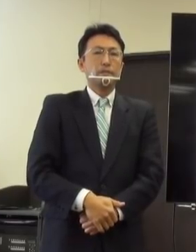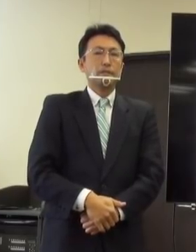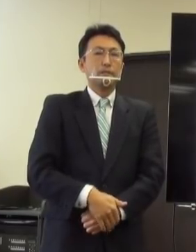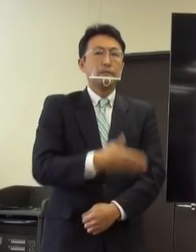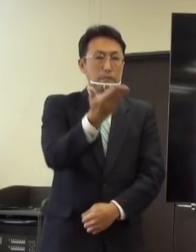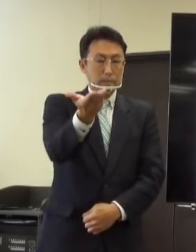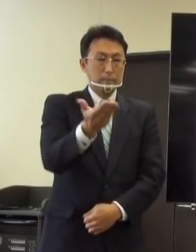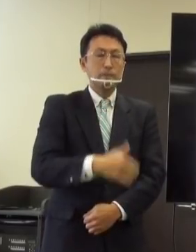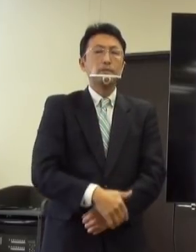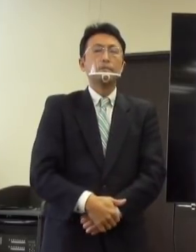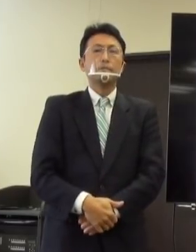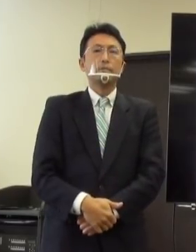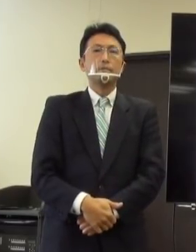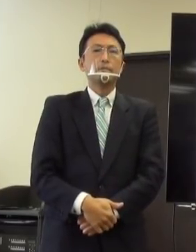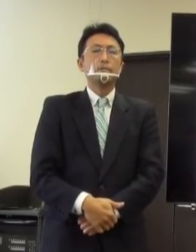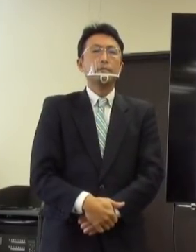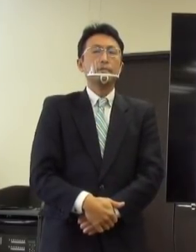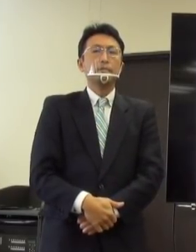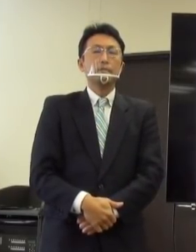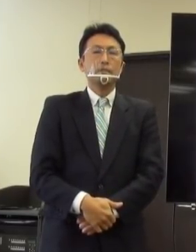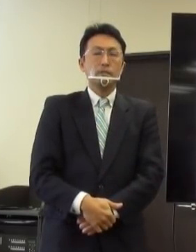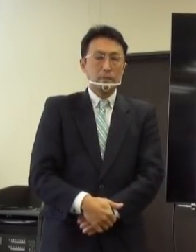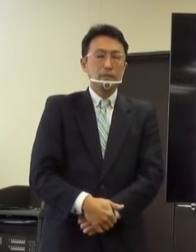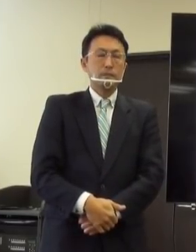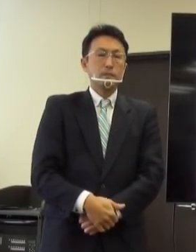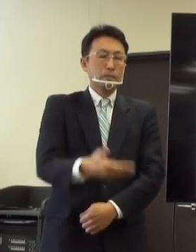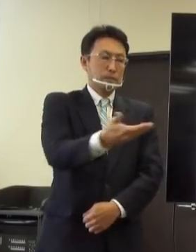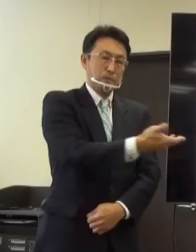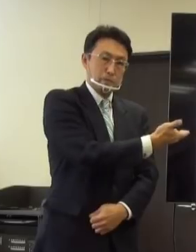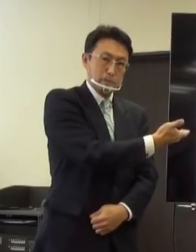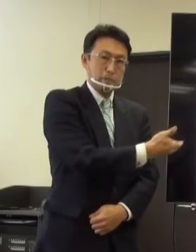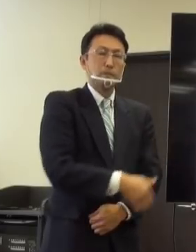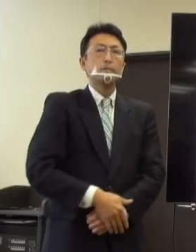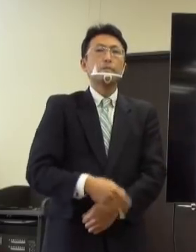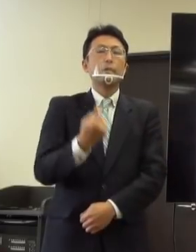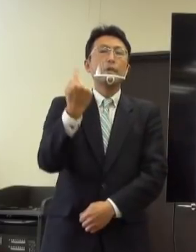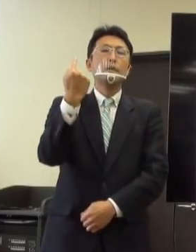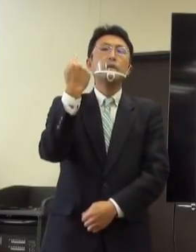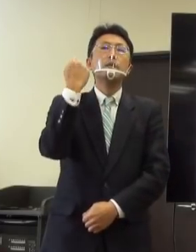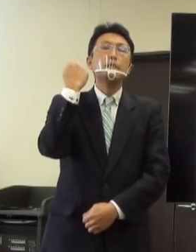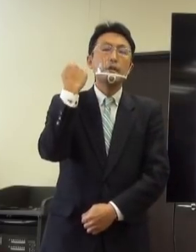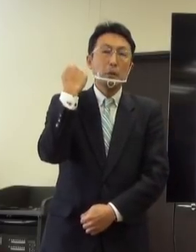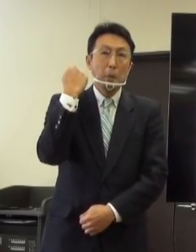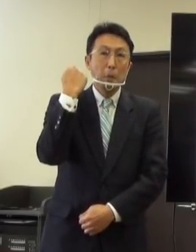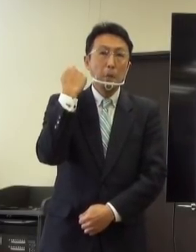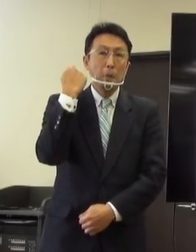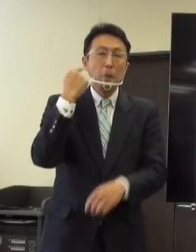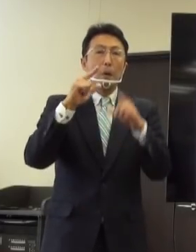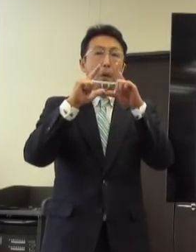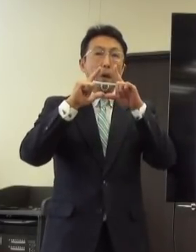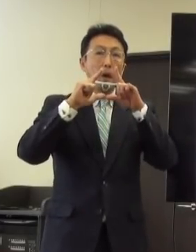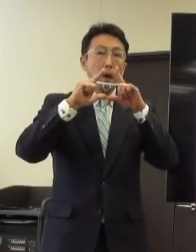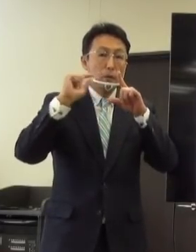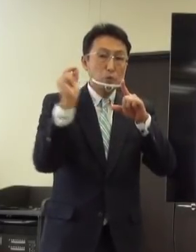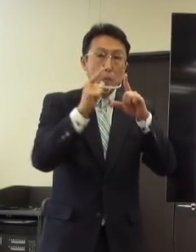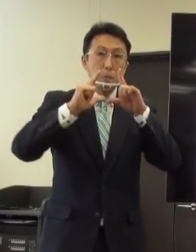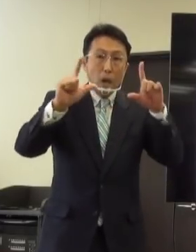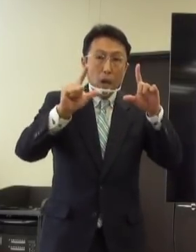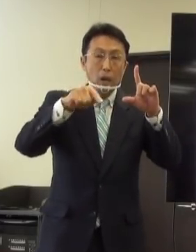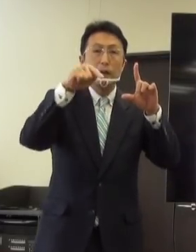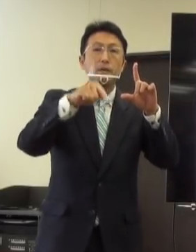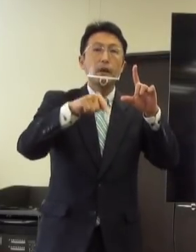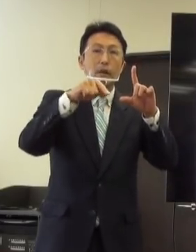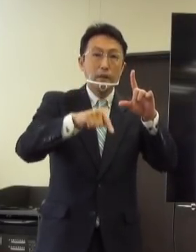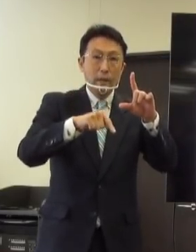ですね。 共同通信の渡辺と申します、はい、昨日の段階リリースの段階では、院内感染とクラス